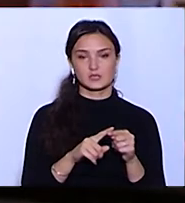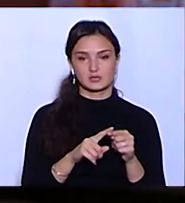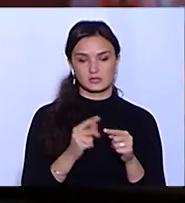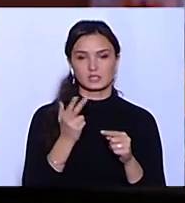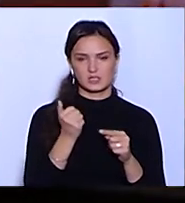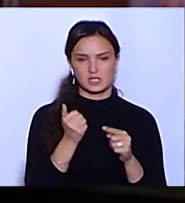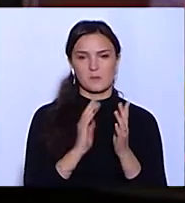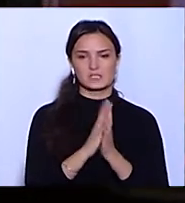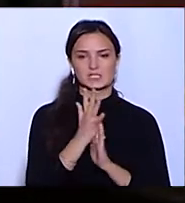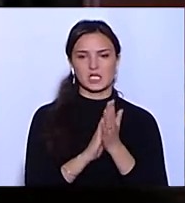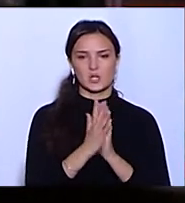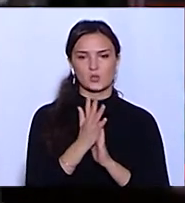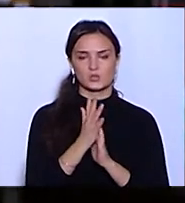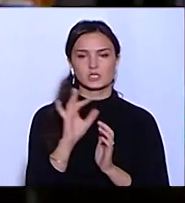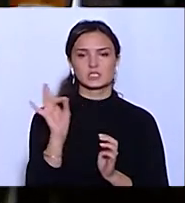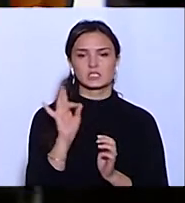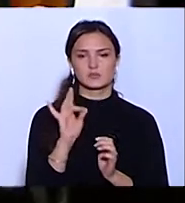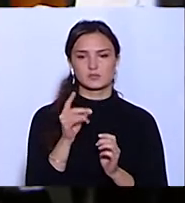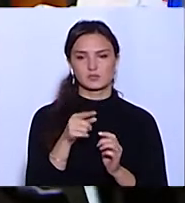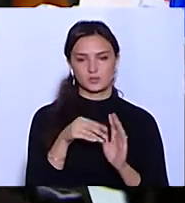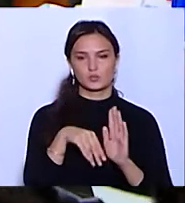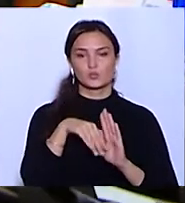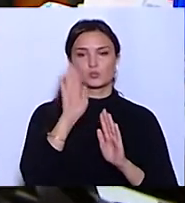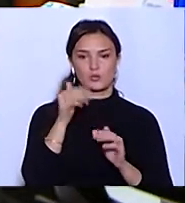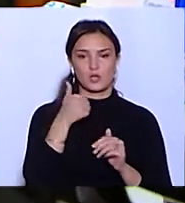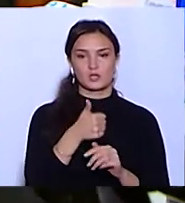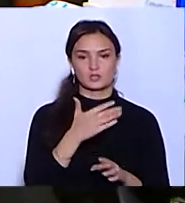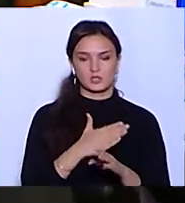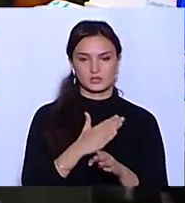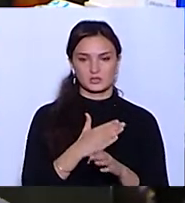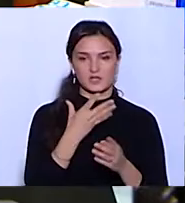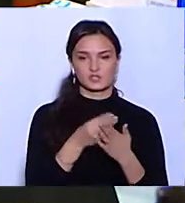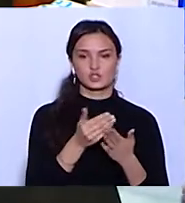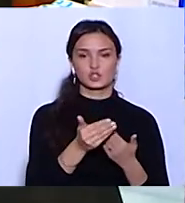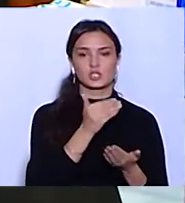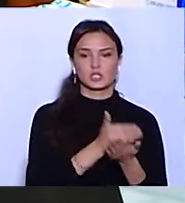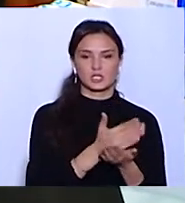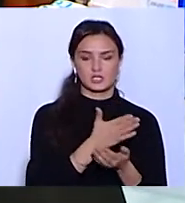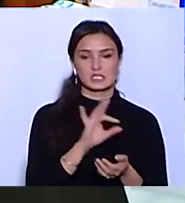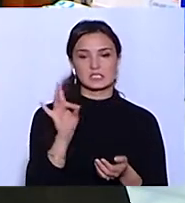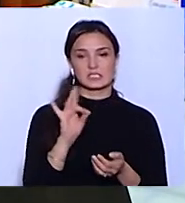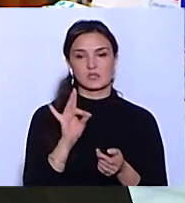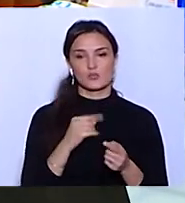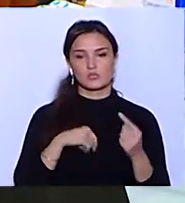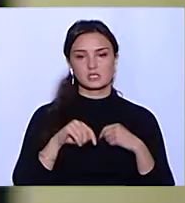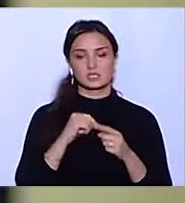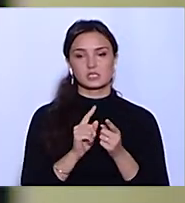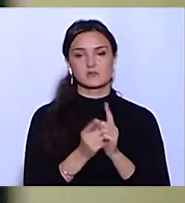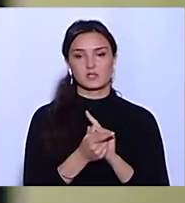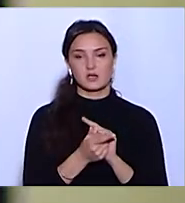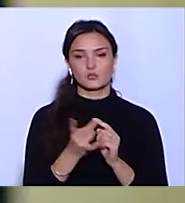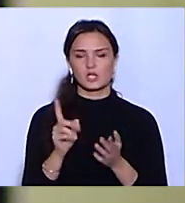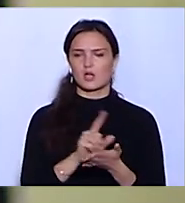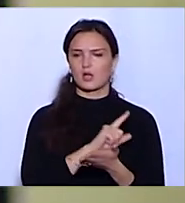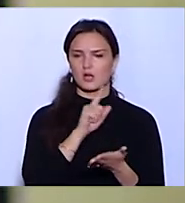უნდა, მცენარეული ცხიმი შედარებით უსაფრთხოა თავისი შედეგებით, მათ შორის ცხიმოვან ცვლაზე გავლენით,